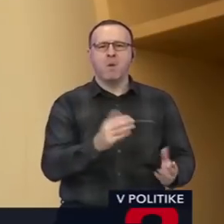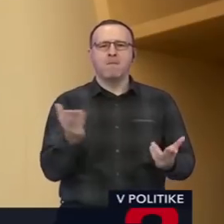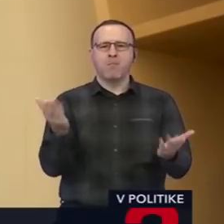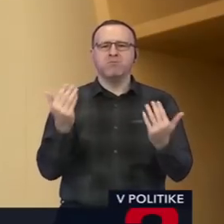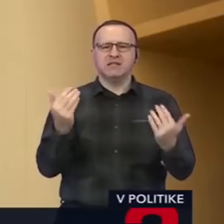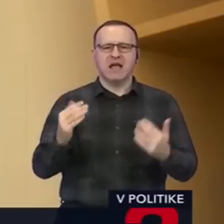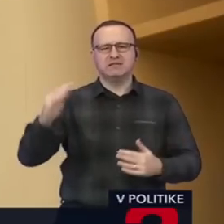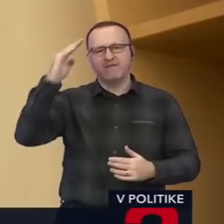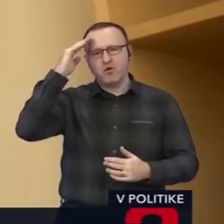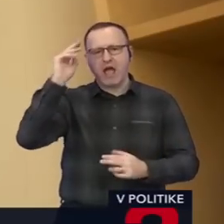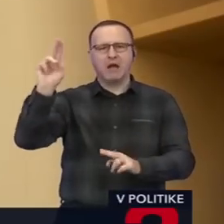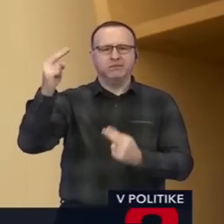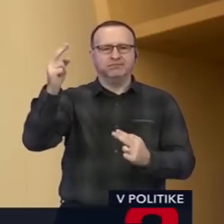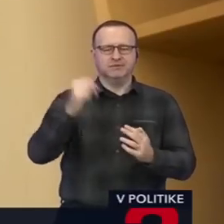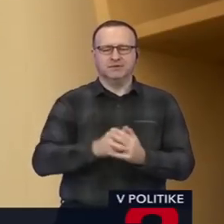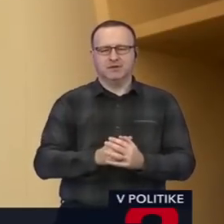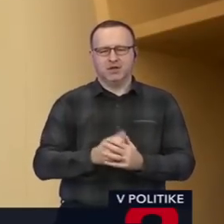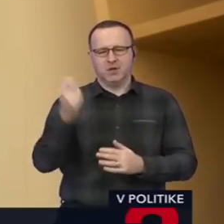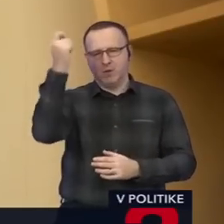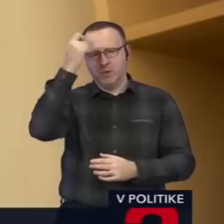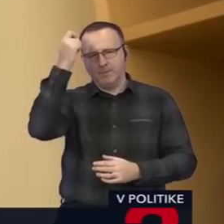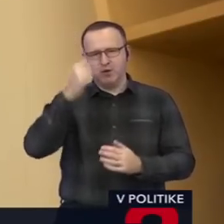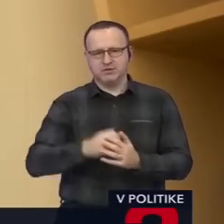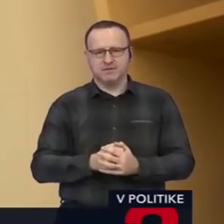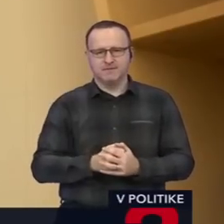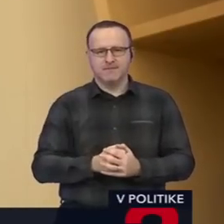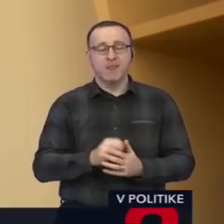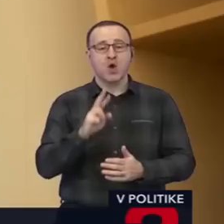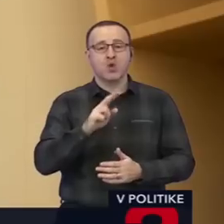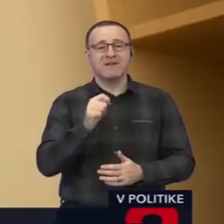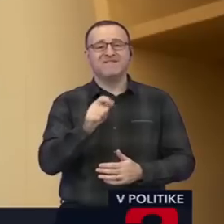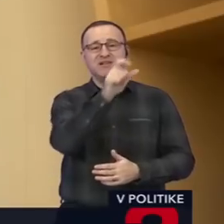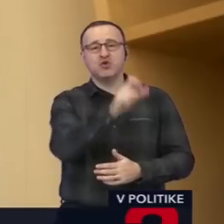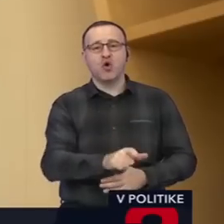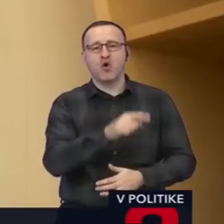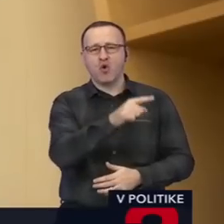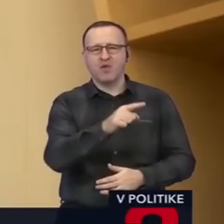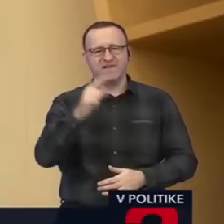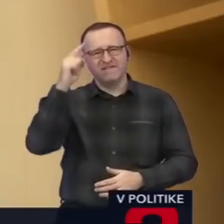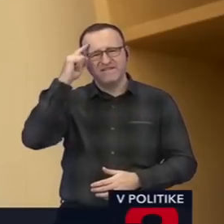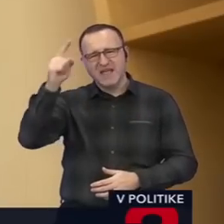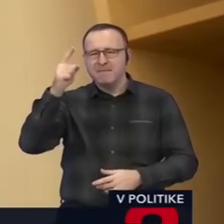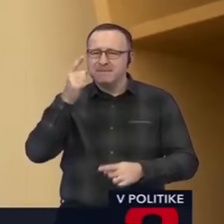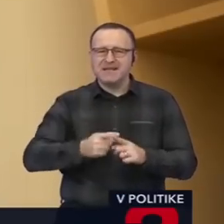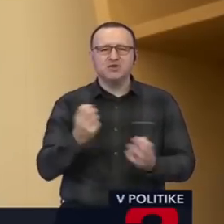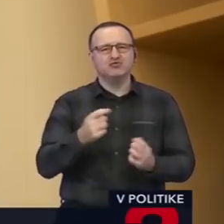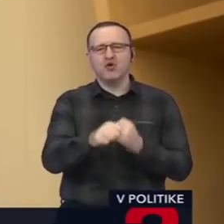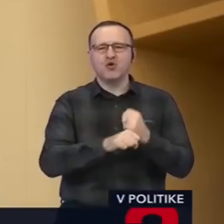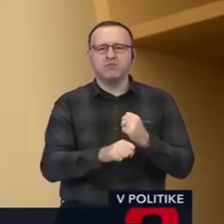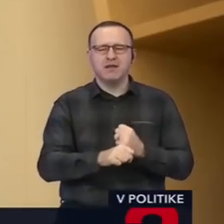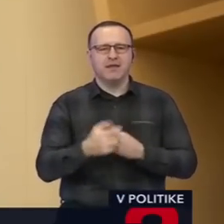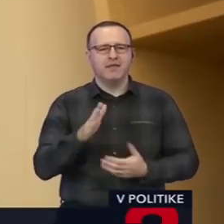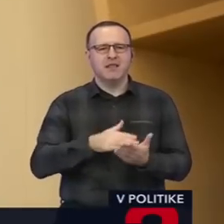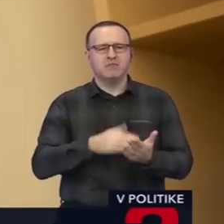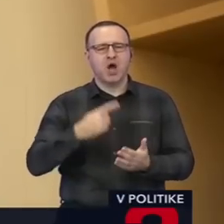nezmysel, ale pôjdem ďalej ako moji dvaja kolegovia. Poviem, že Robert Fico vie úplne presne, čo činí. Tu nie je treba rozmýšľať nad tým, že prečo to robí, alebo že je